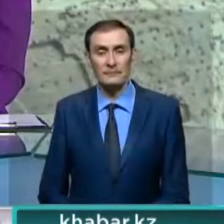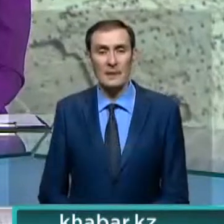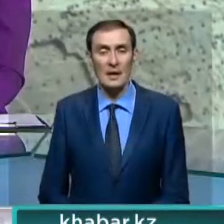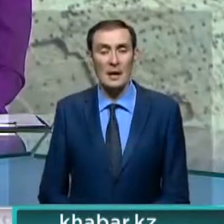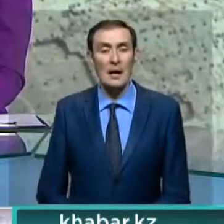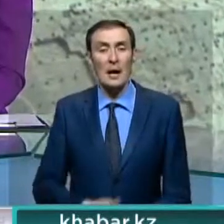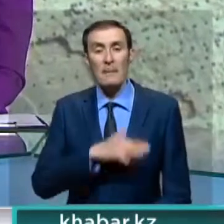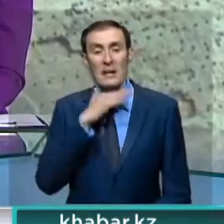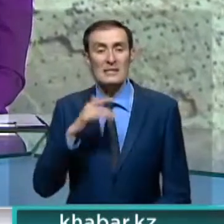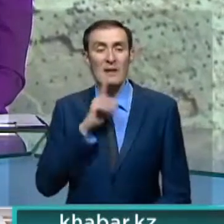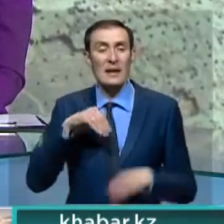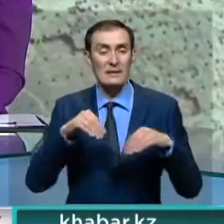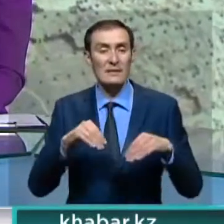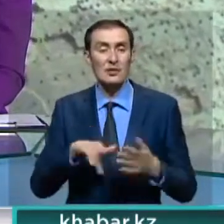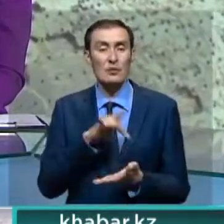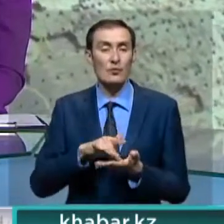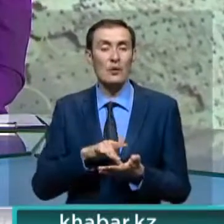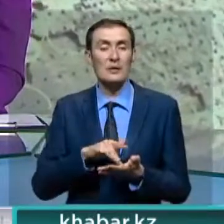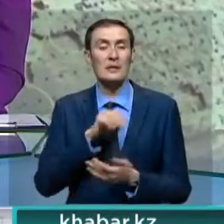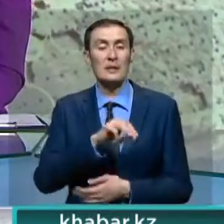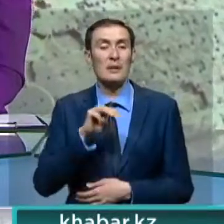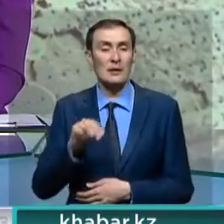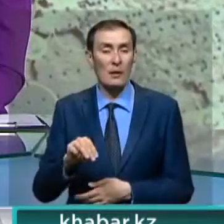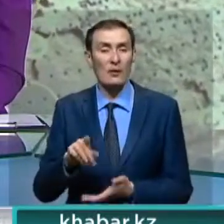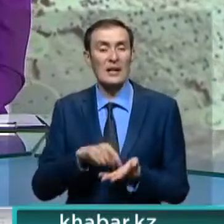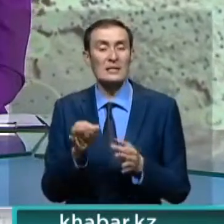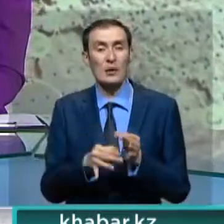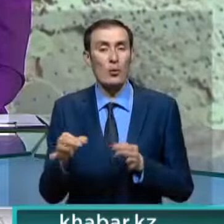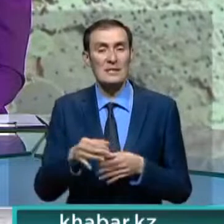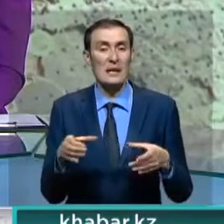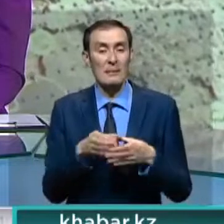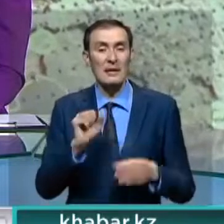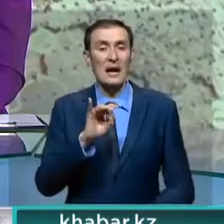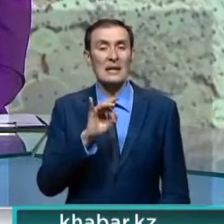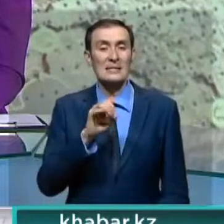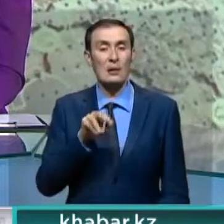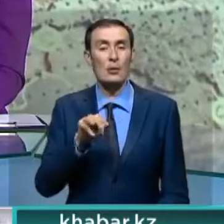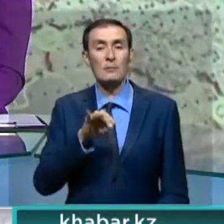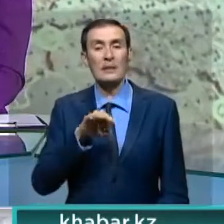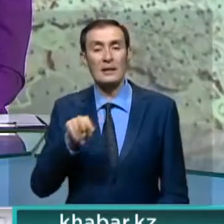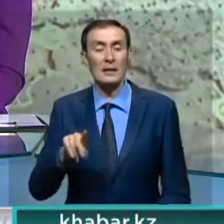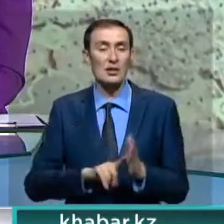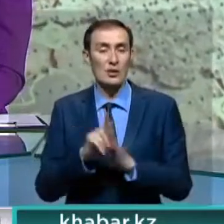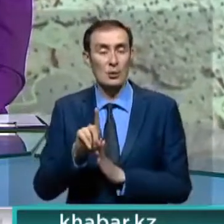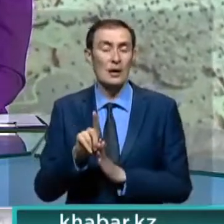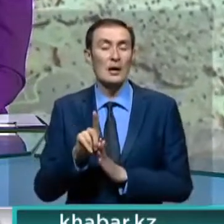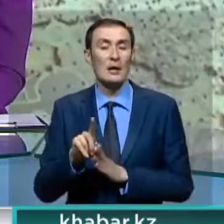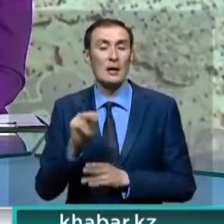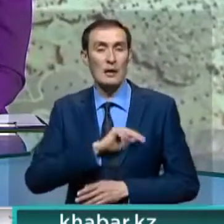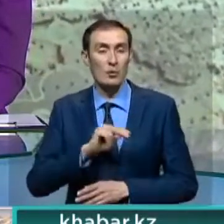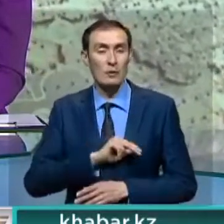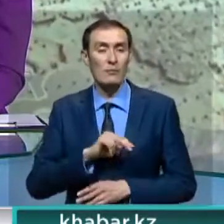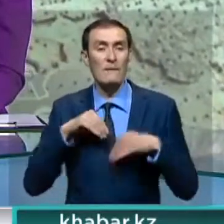Массовое озеленение началось в городе Металлургов Карагандинской области. Компания ArcelorMittal Темиртау приступила к работам